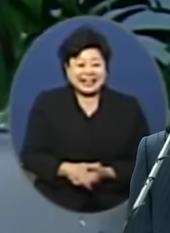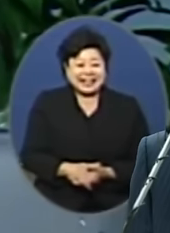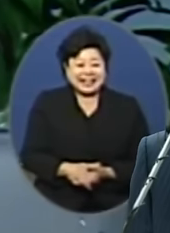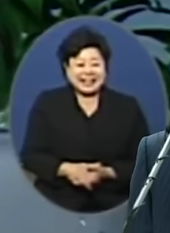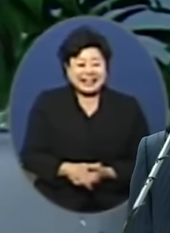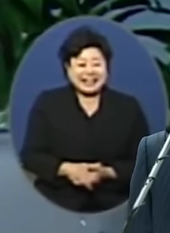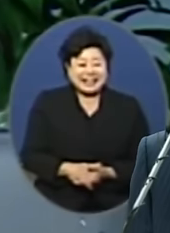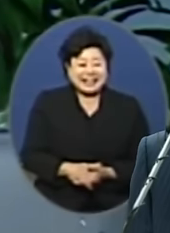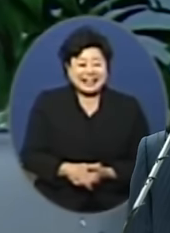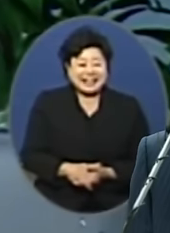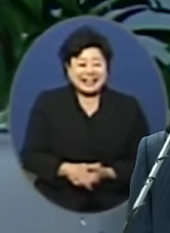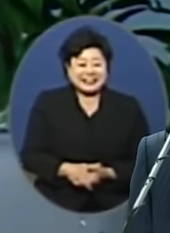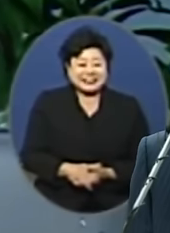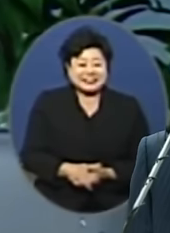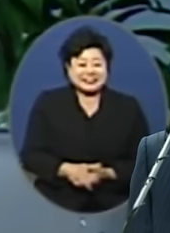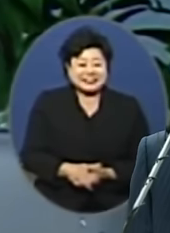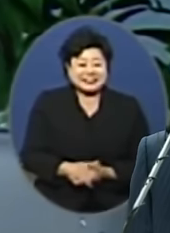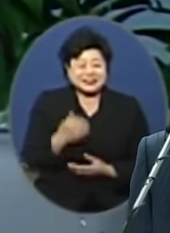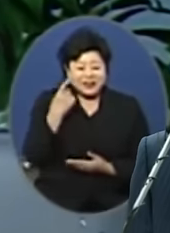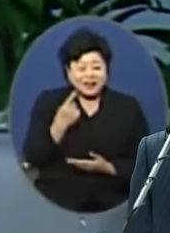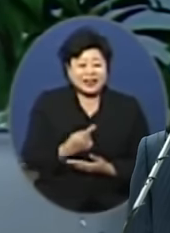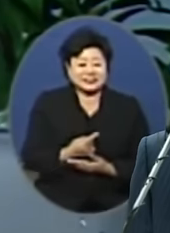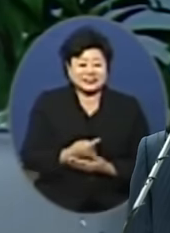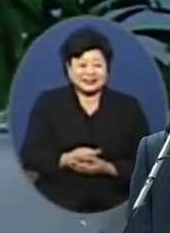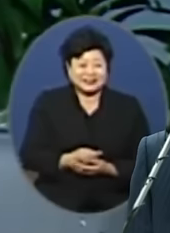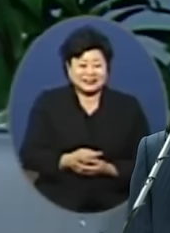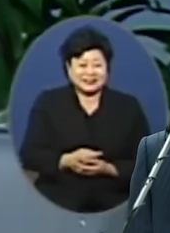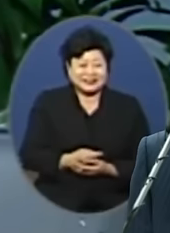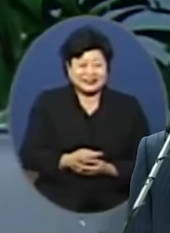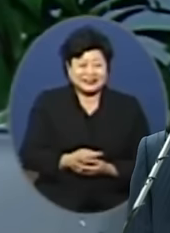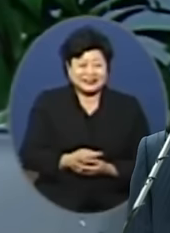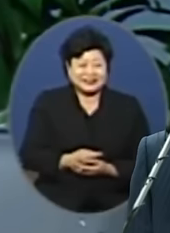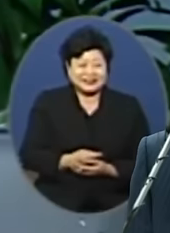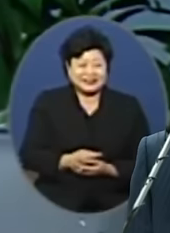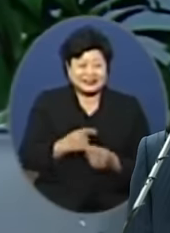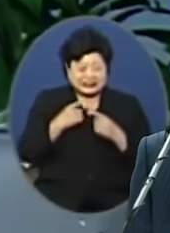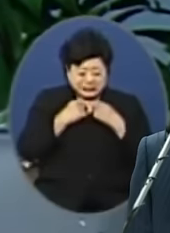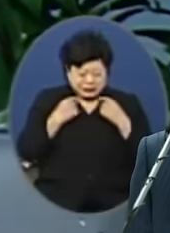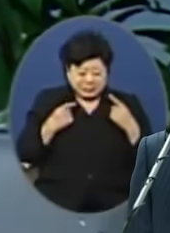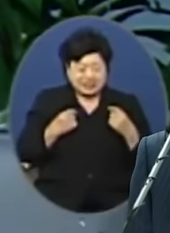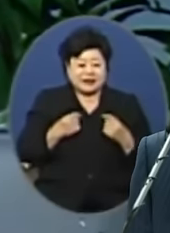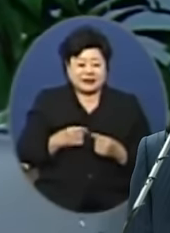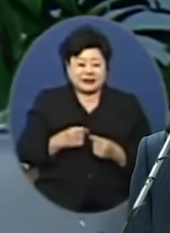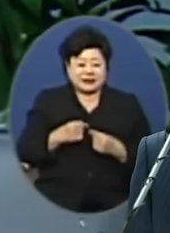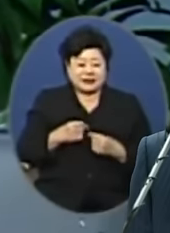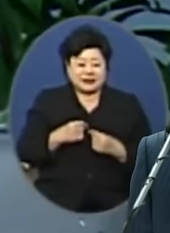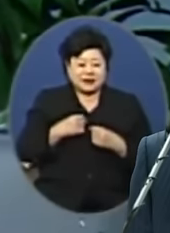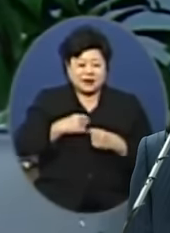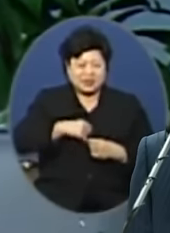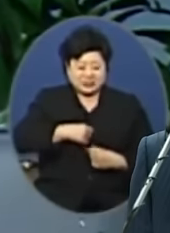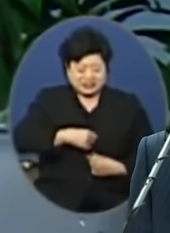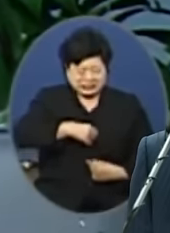아, 누가 와서 날 보고 자꾸 남이 넥타이를 매락 했다가 그 다음에는